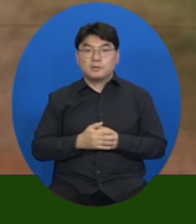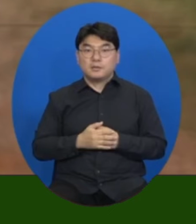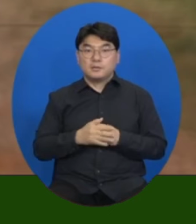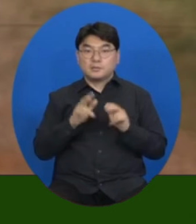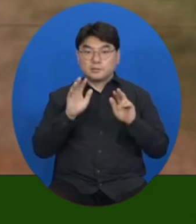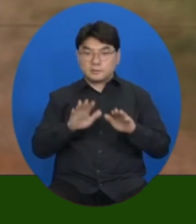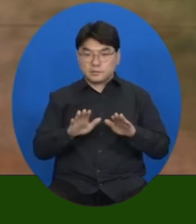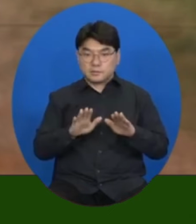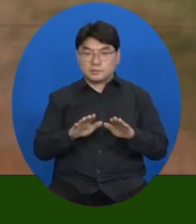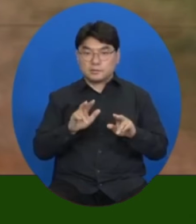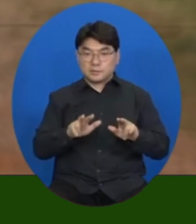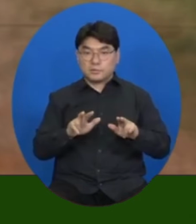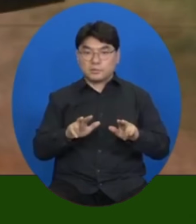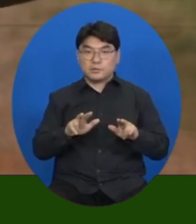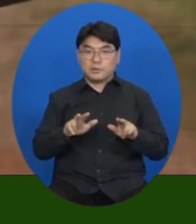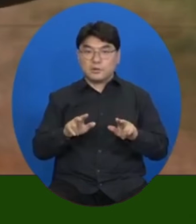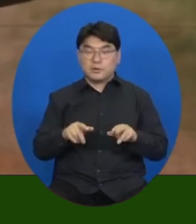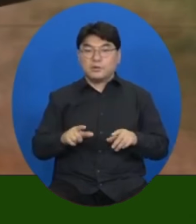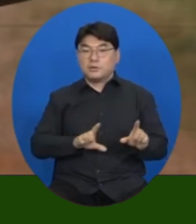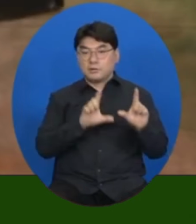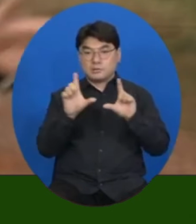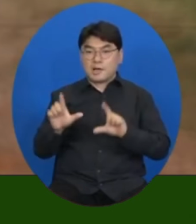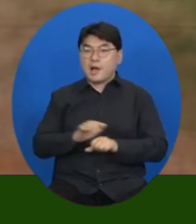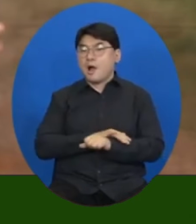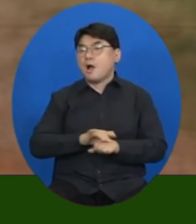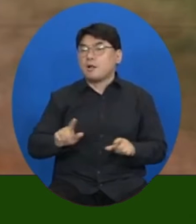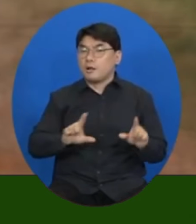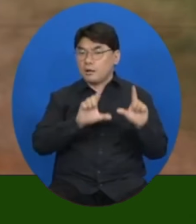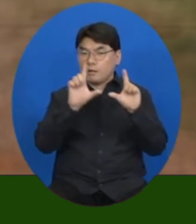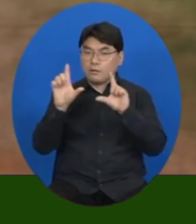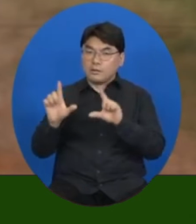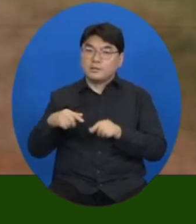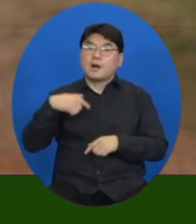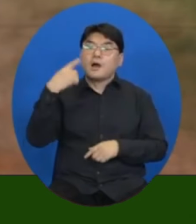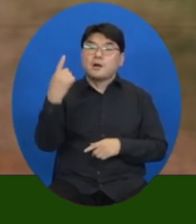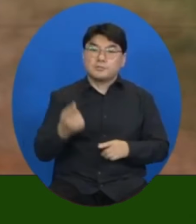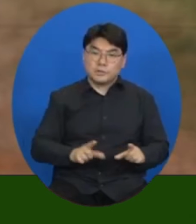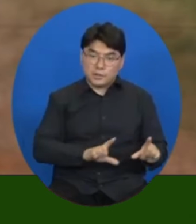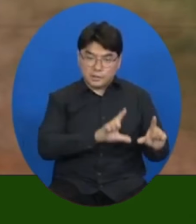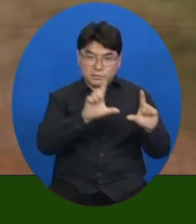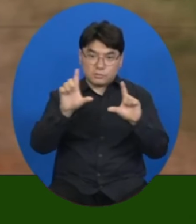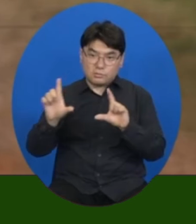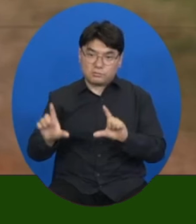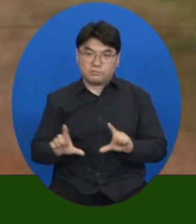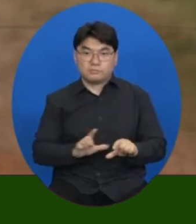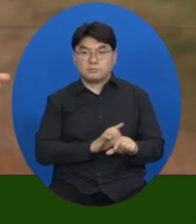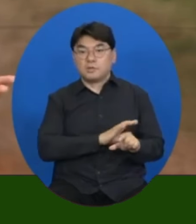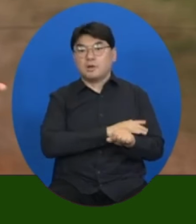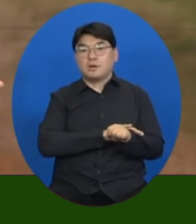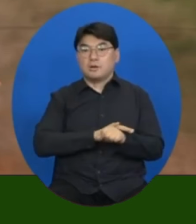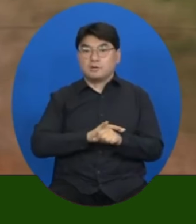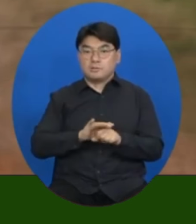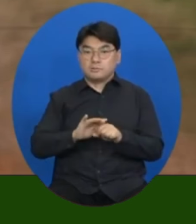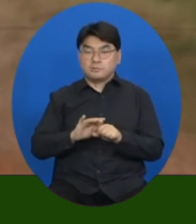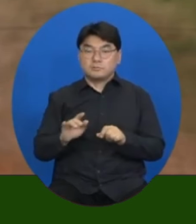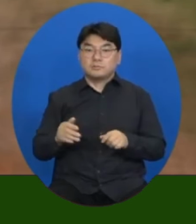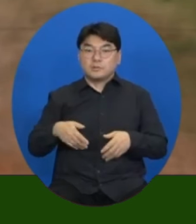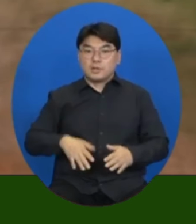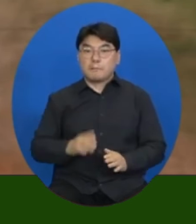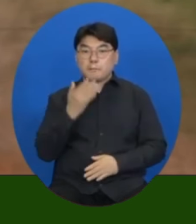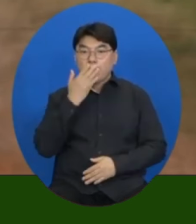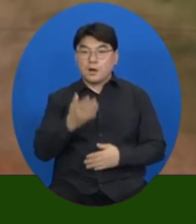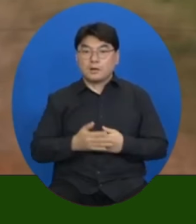살라면 다음 생애에서 좋게 태어난다 이거예요 그 지금은 바꿀 수가 없어 운명론 있니다 절대 바꿀 수가